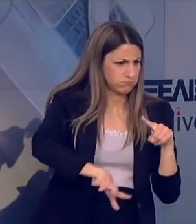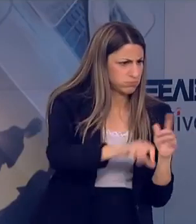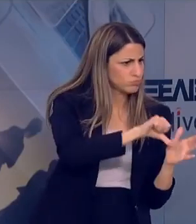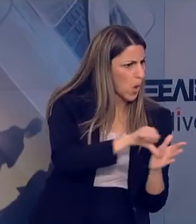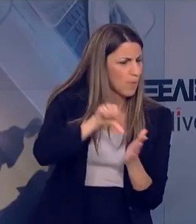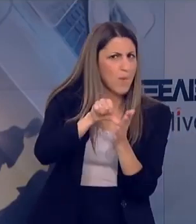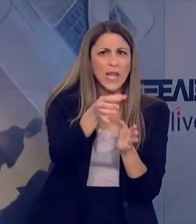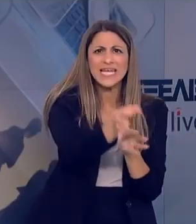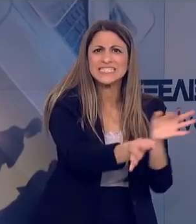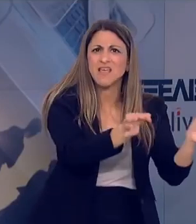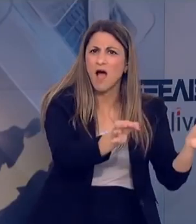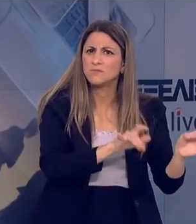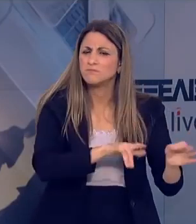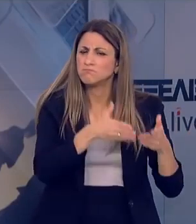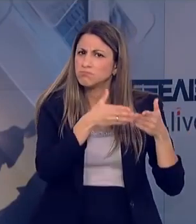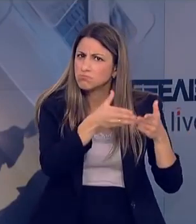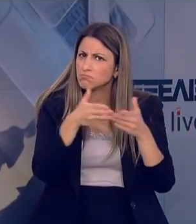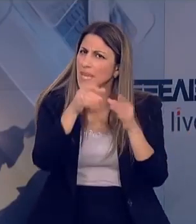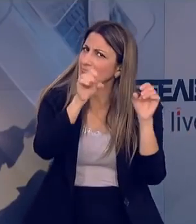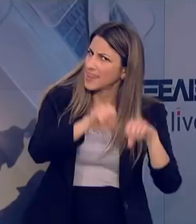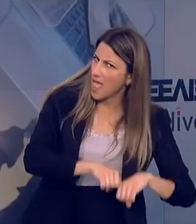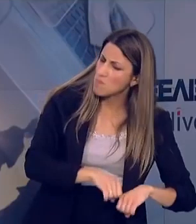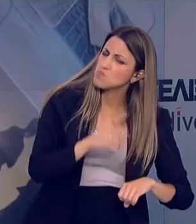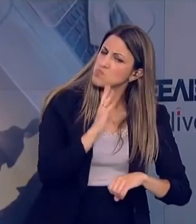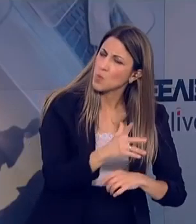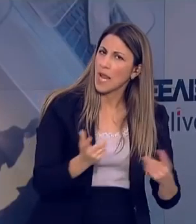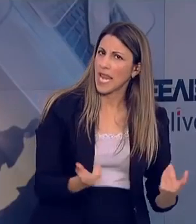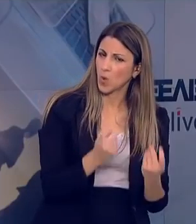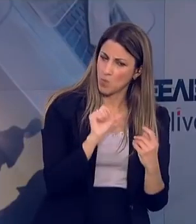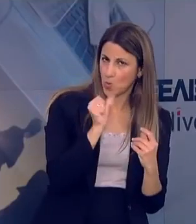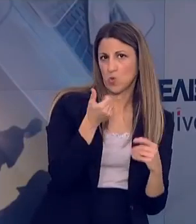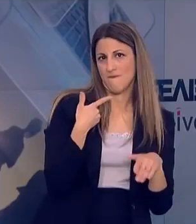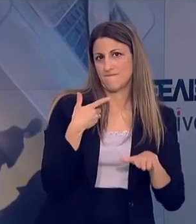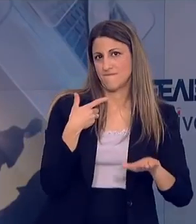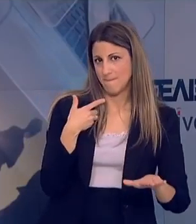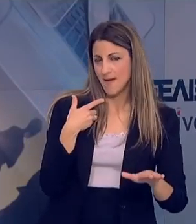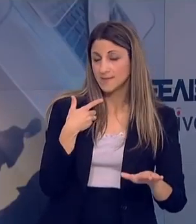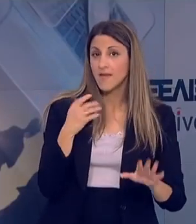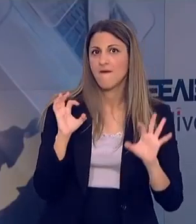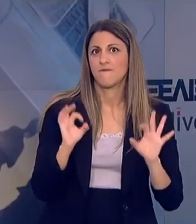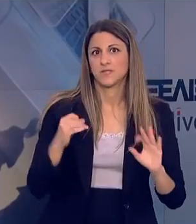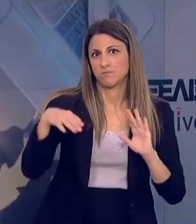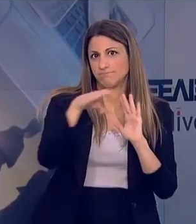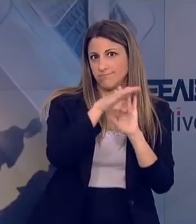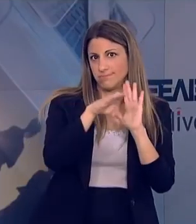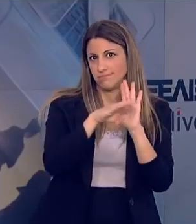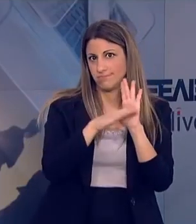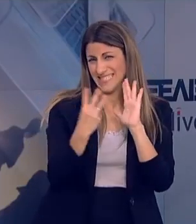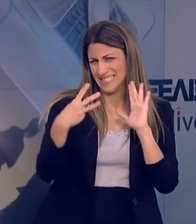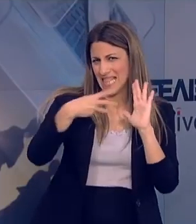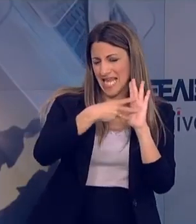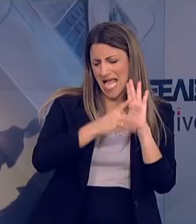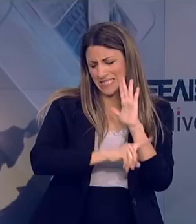σαν χώρα. Θα μπορούμε να σκεφτόμαστε ότι αυτό δεν θα γίνει χωρίς κανόνες υγιεινής, αλλά θα γίνει με κανόνες υγιεινής και πρέπει να τους σεβαστούμε όλοι